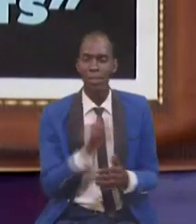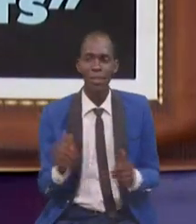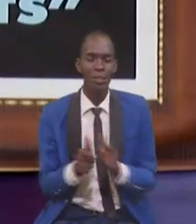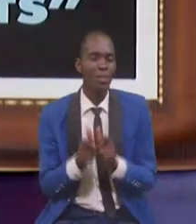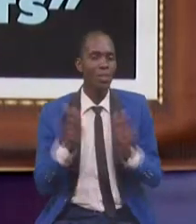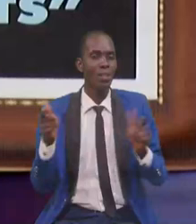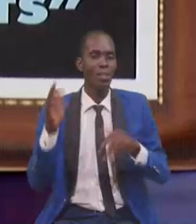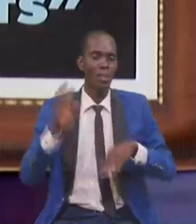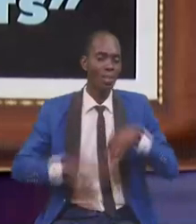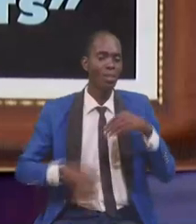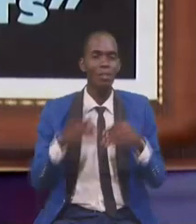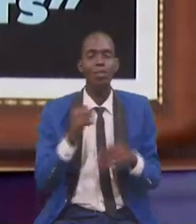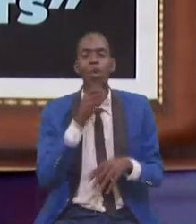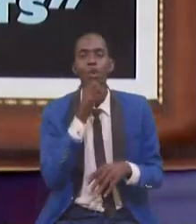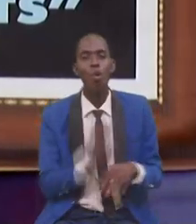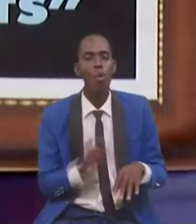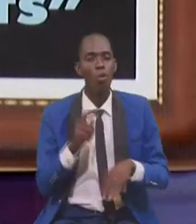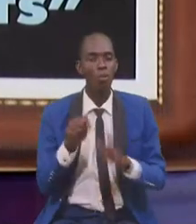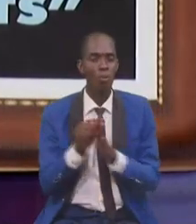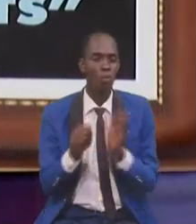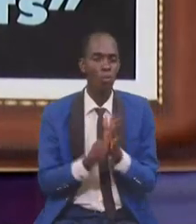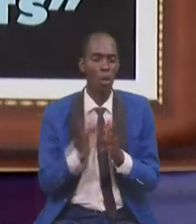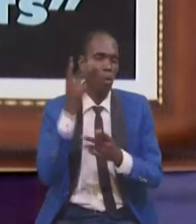Et voici, il y a ici plus que